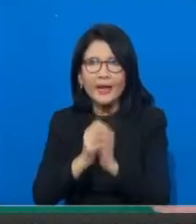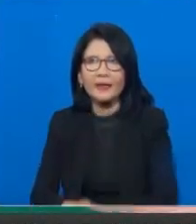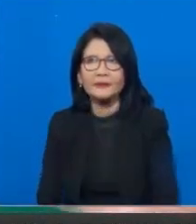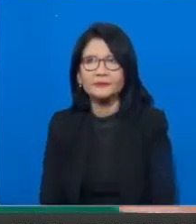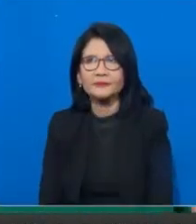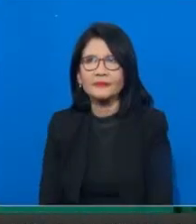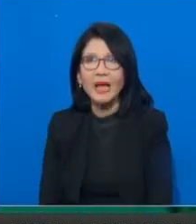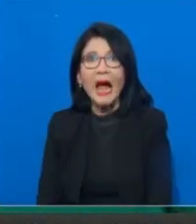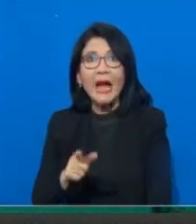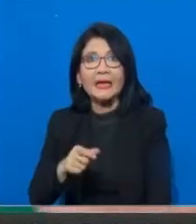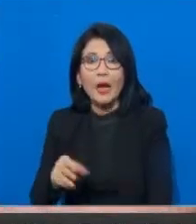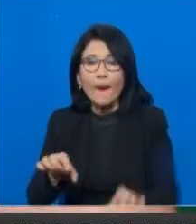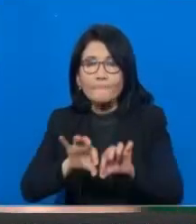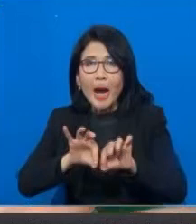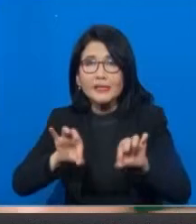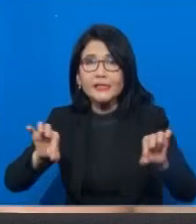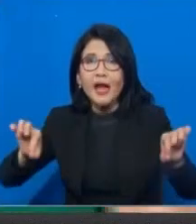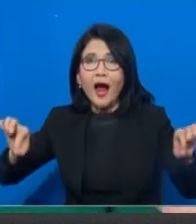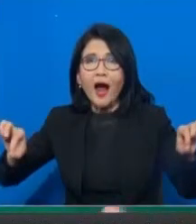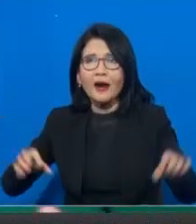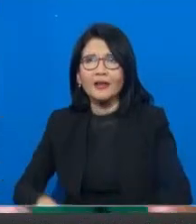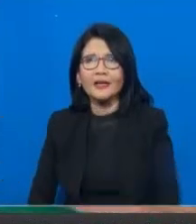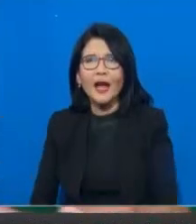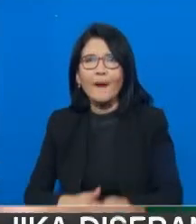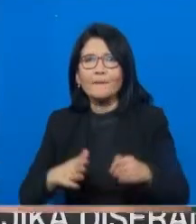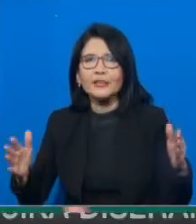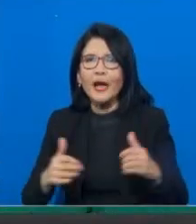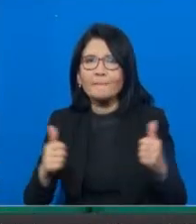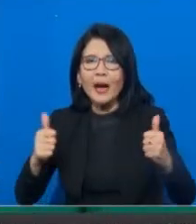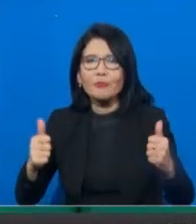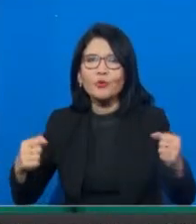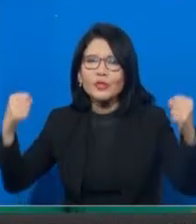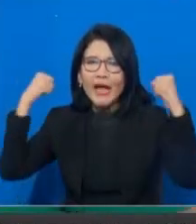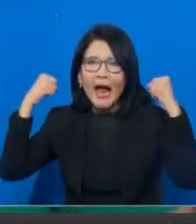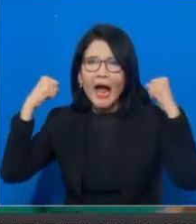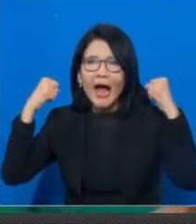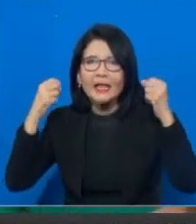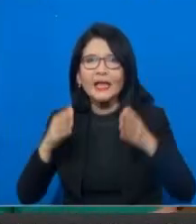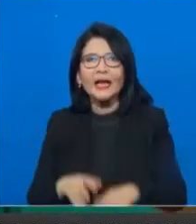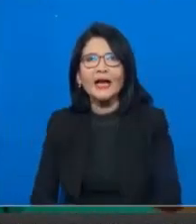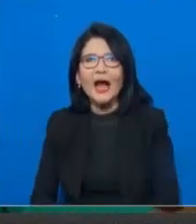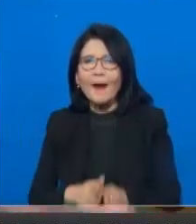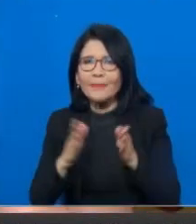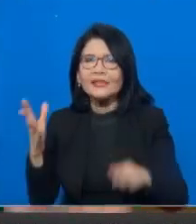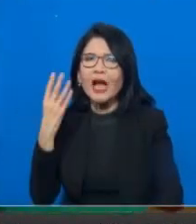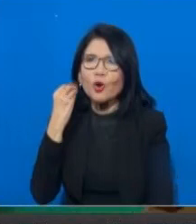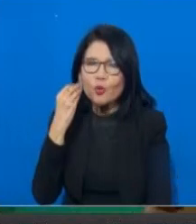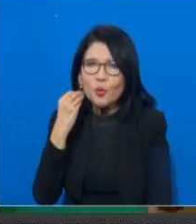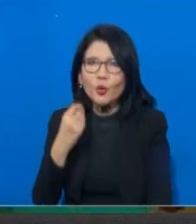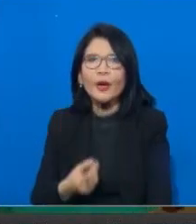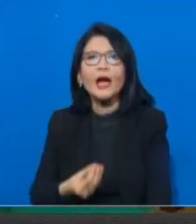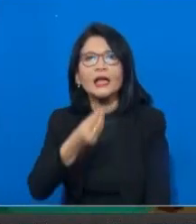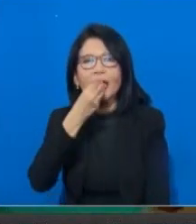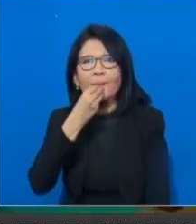soalnya bentuknya panjang ya, jadi makmur. Panjang makmur, panjang sehat, panjang umur. Jadi biasanya dihidangkan pada saat